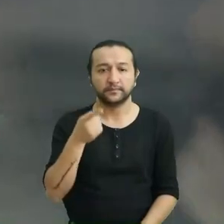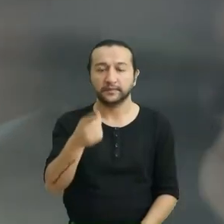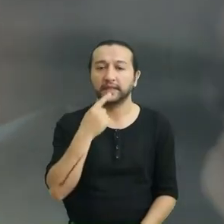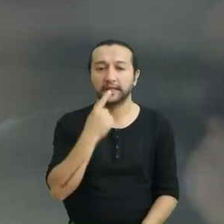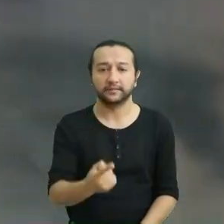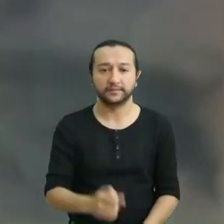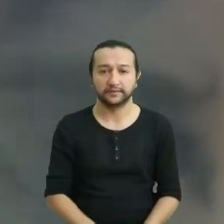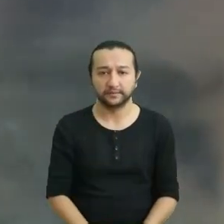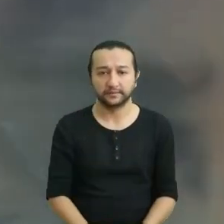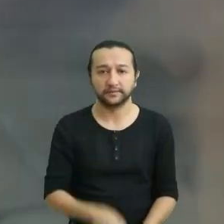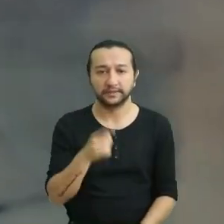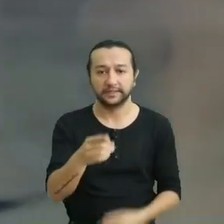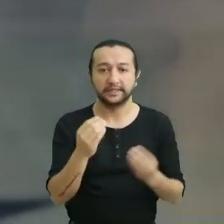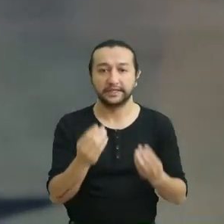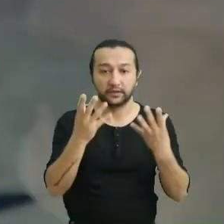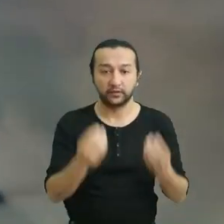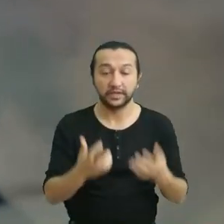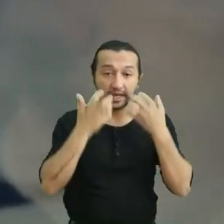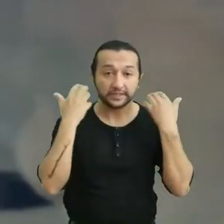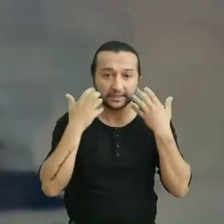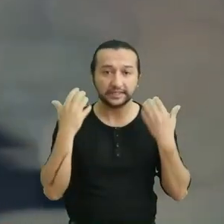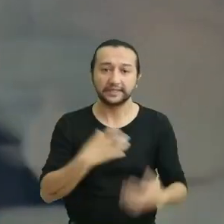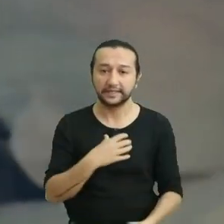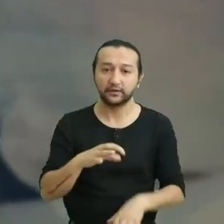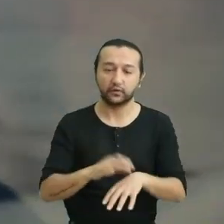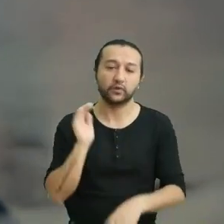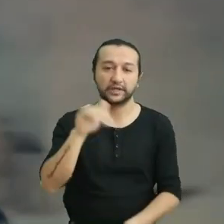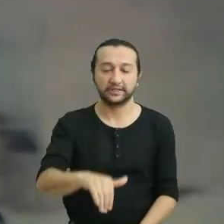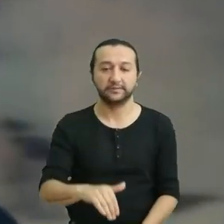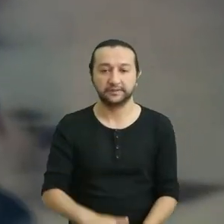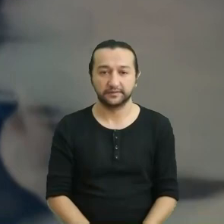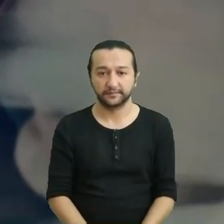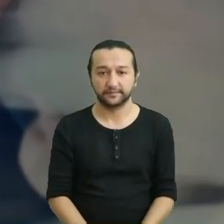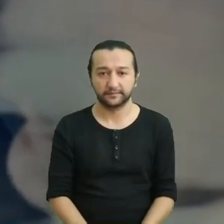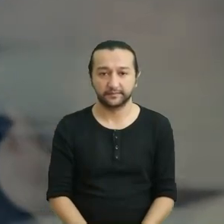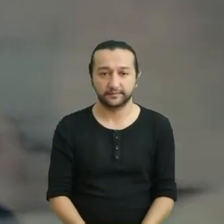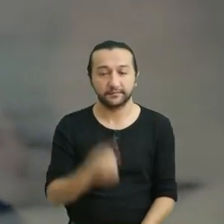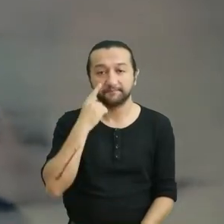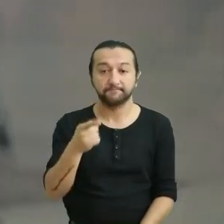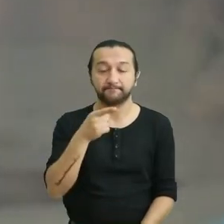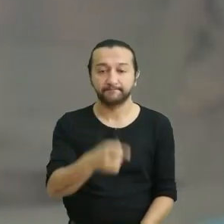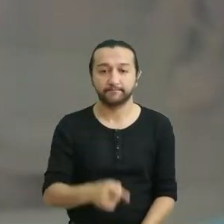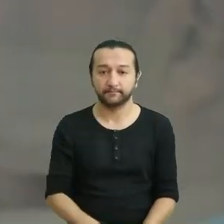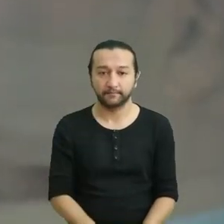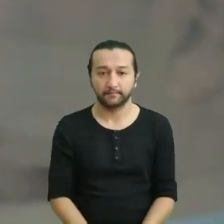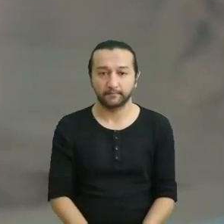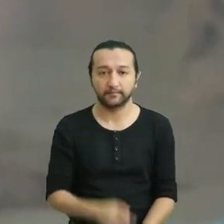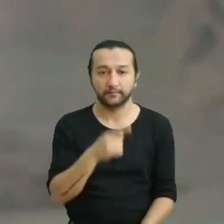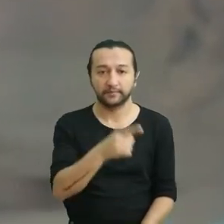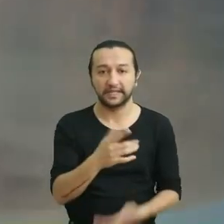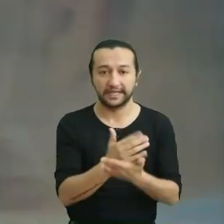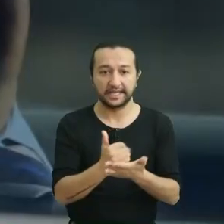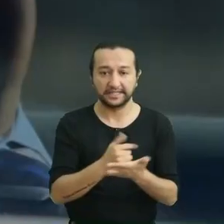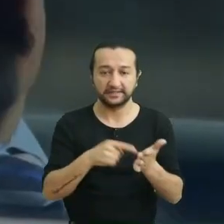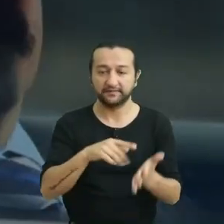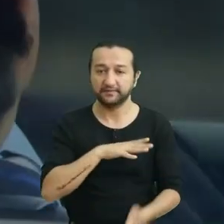demişler? İyi olacak hastanın ayağına gelirmiş doktor. Bak, ilacın burada.